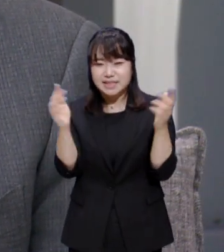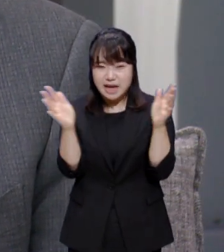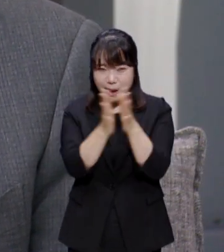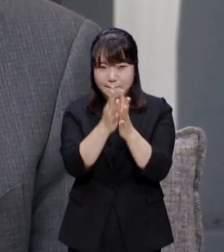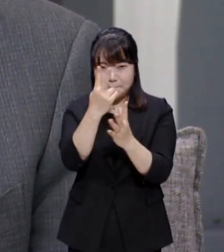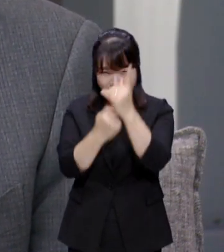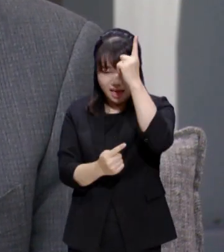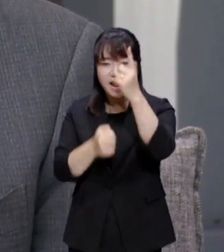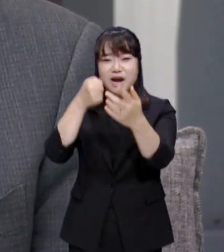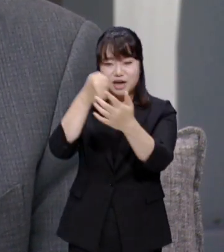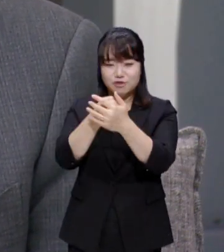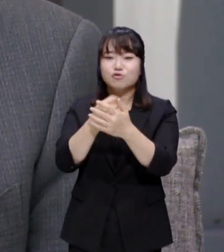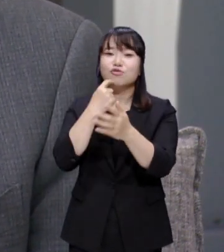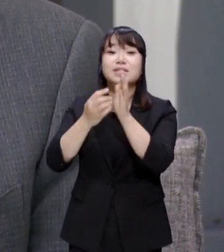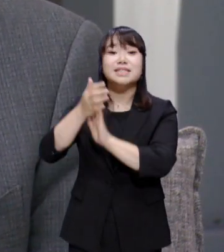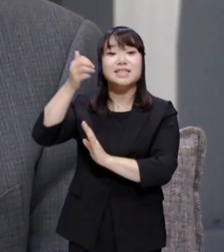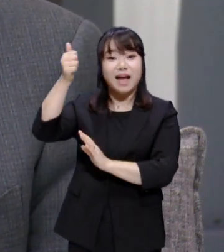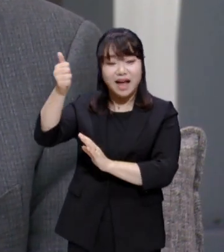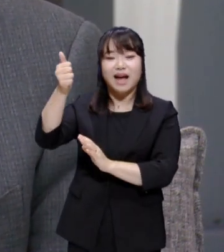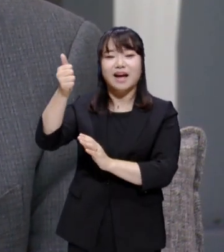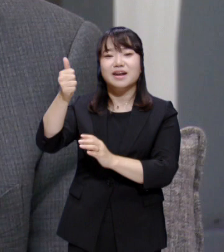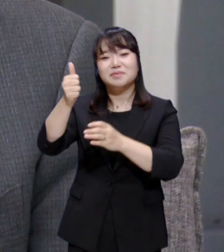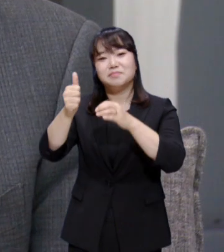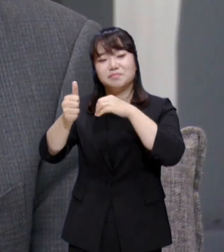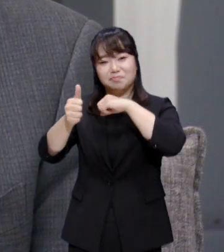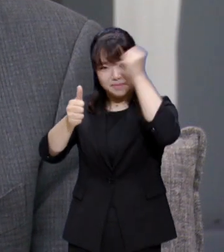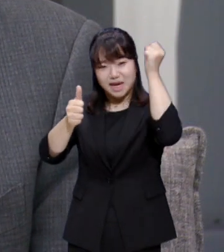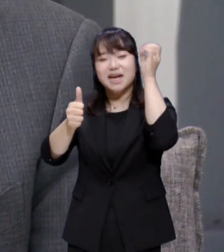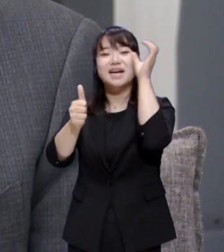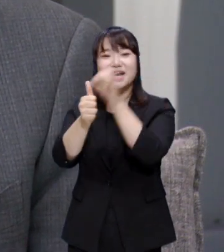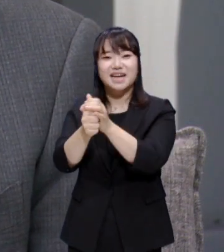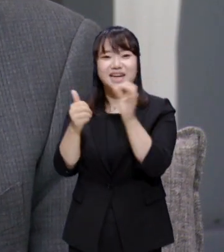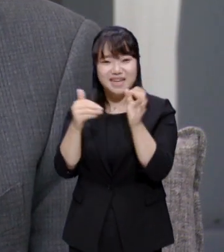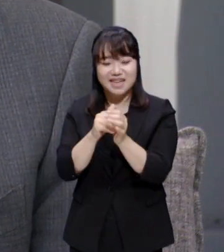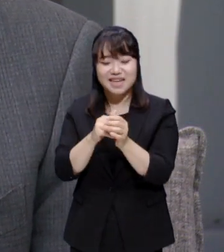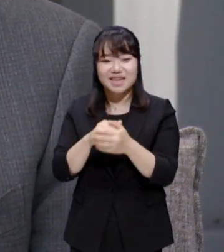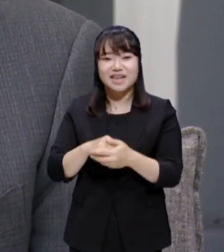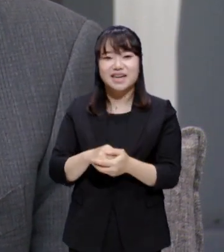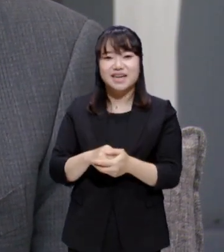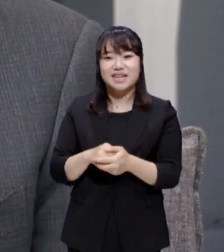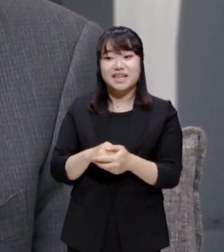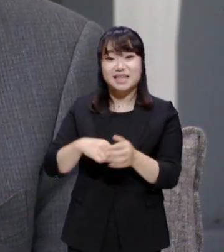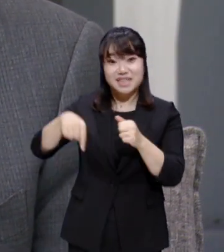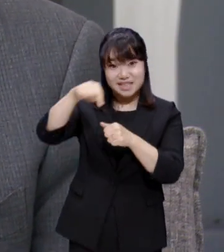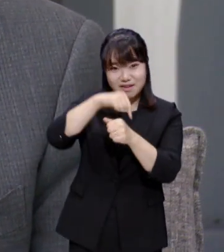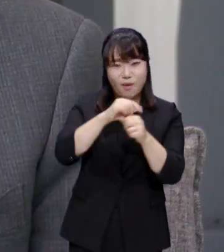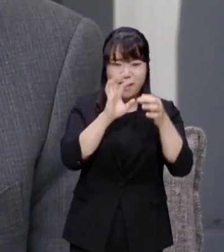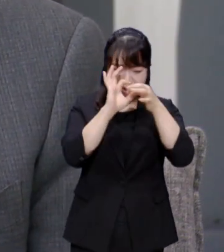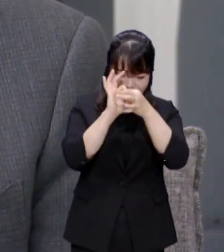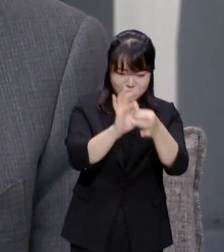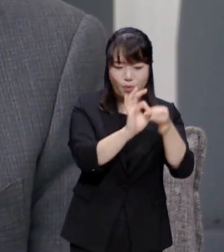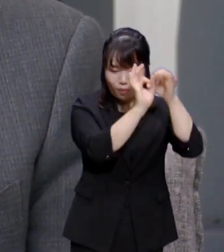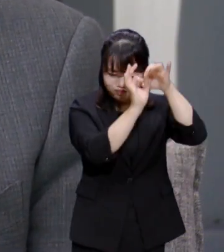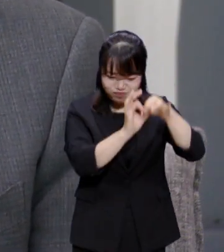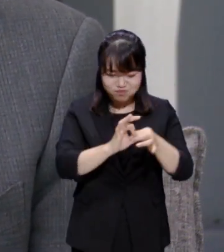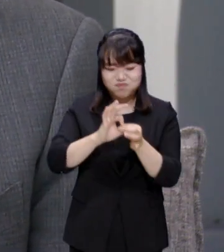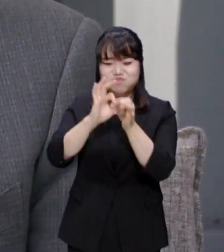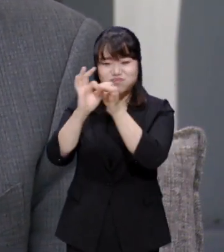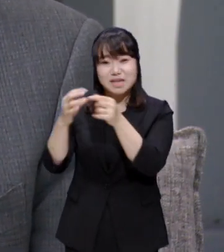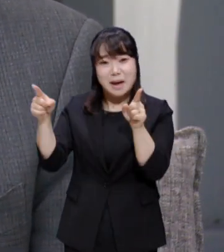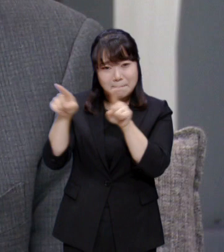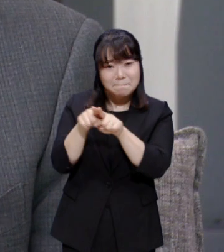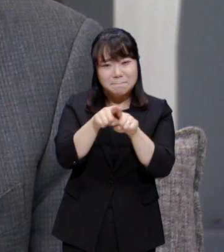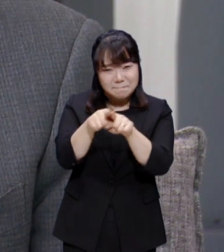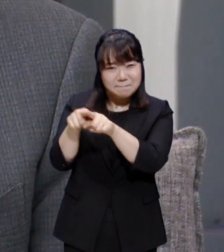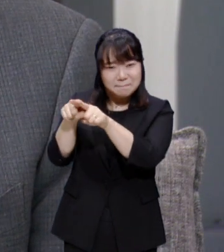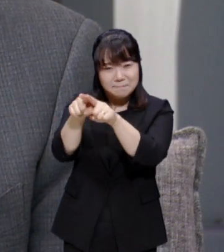단일화하고 이제 서울시장에 이제 당선되셨죠. 그런 연이 또 있었고 이제 무엇보다도